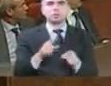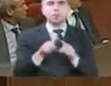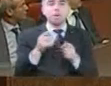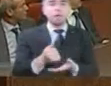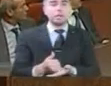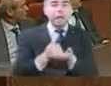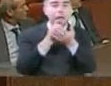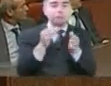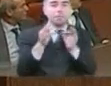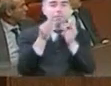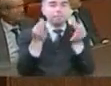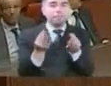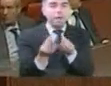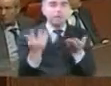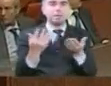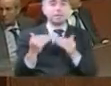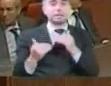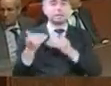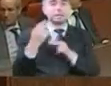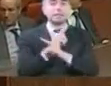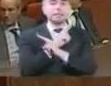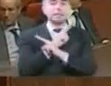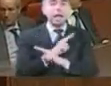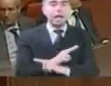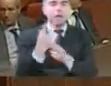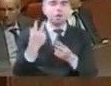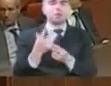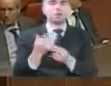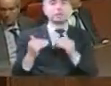ديال الاراميل، هي اللي زادت التقاعد، هي اللي زادت في